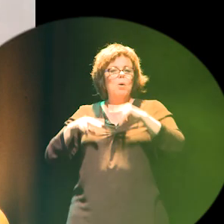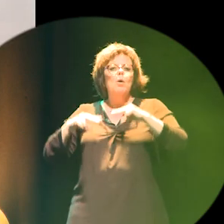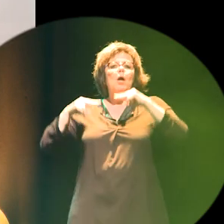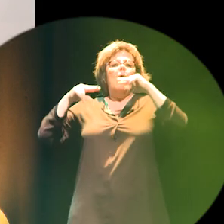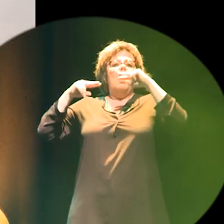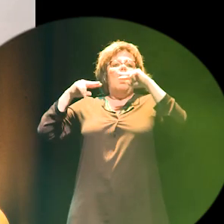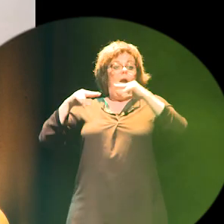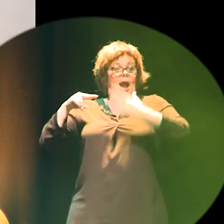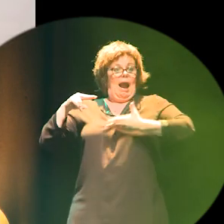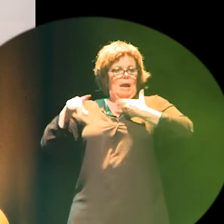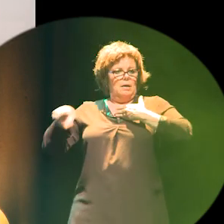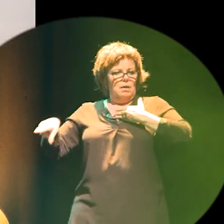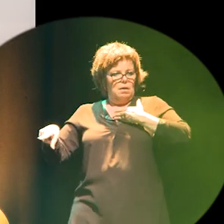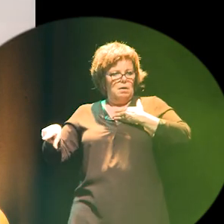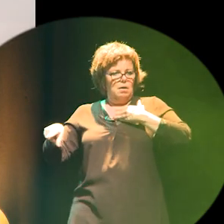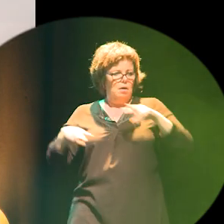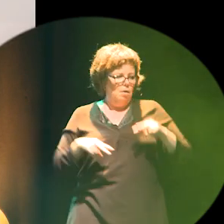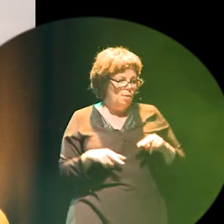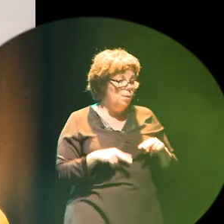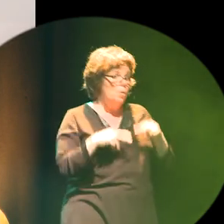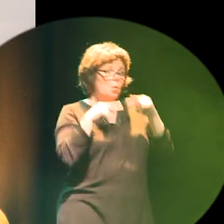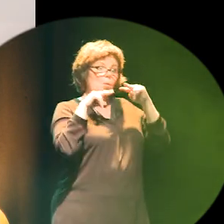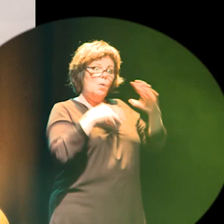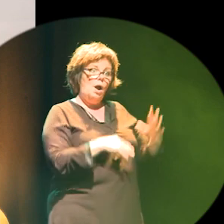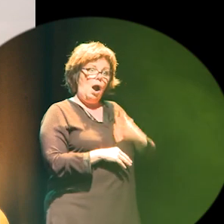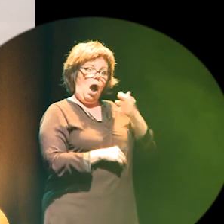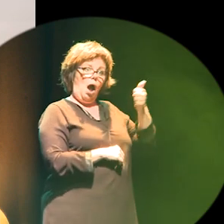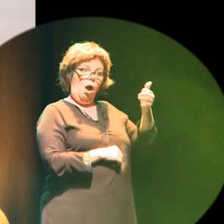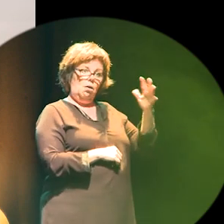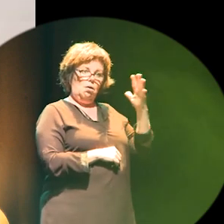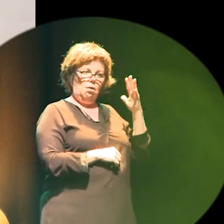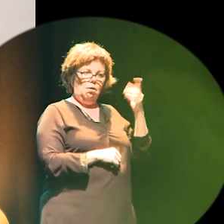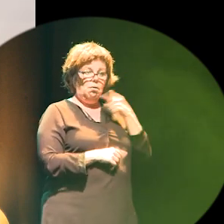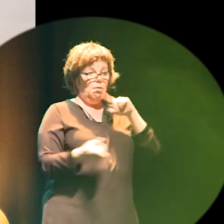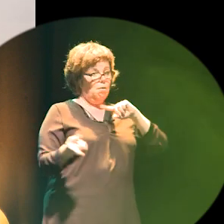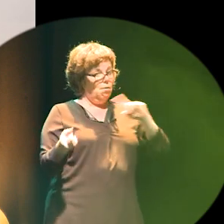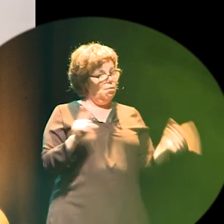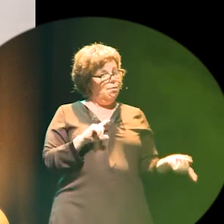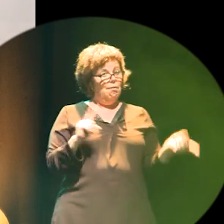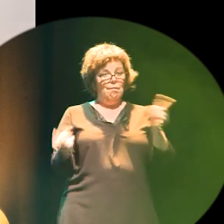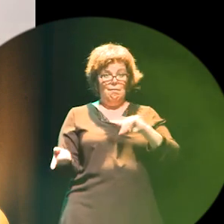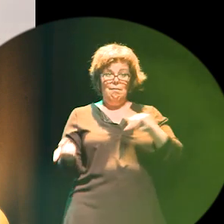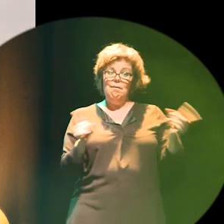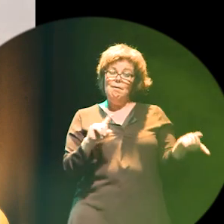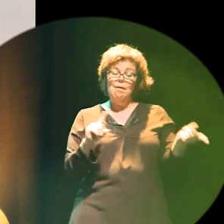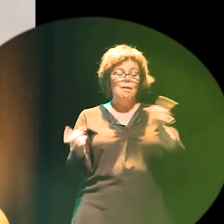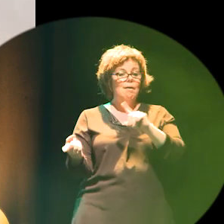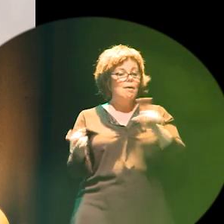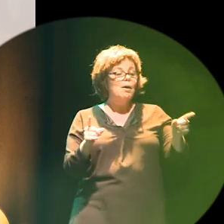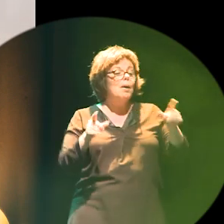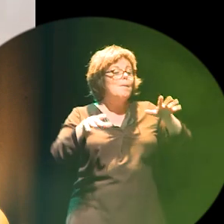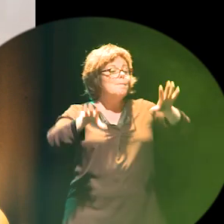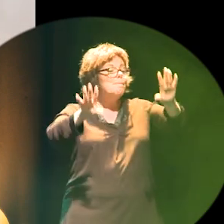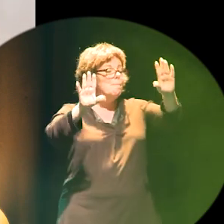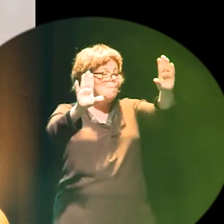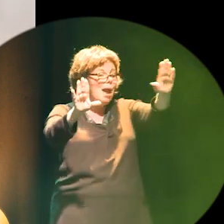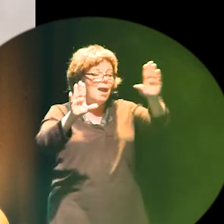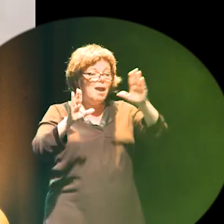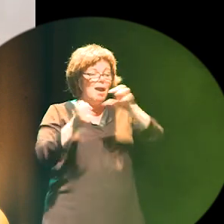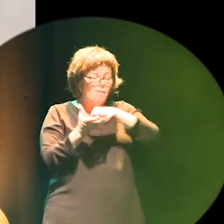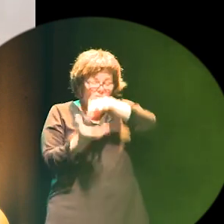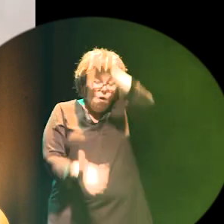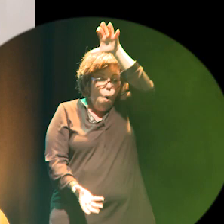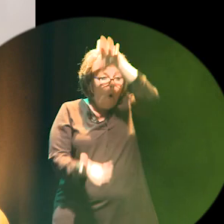Ça, ce sont les forêts. Pourtant, à un instant donné, il représente moins de 1% de la biomasse végétale